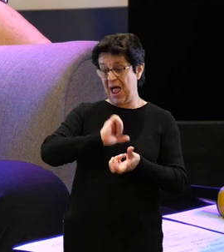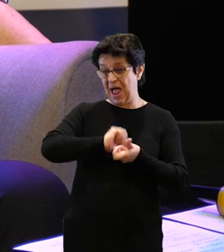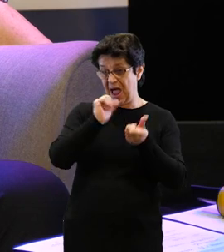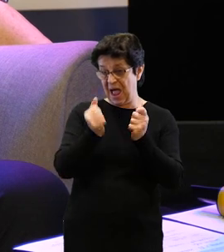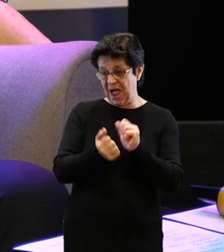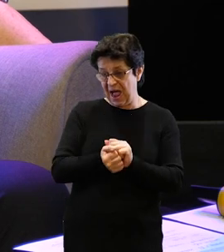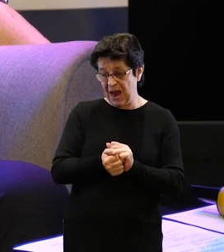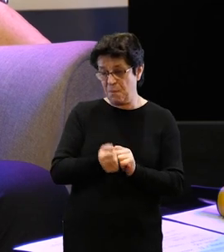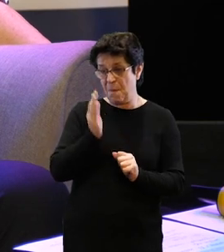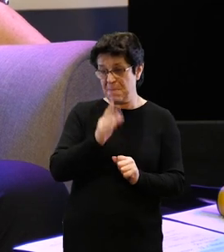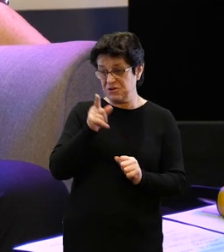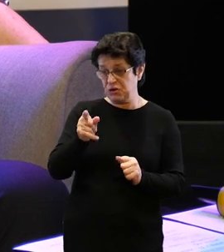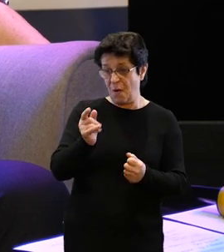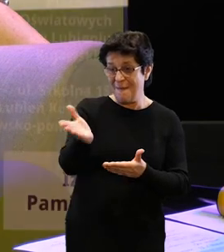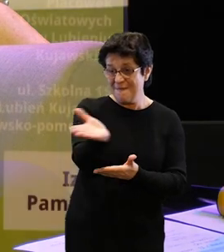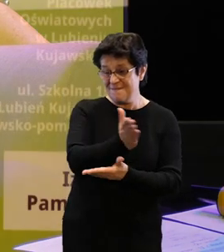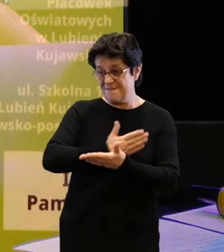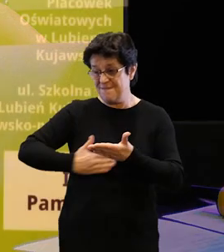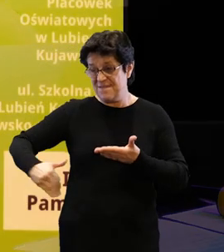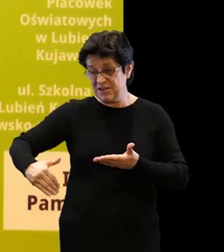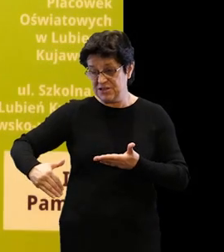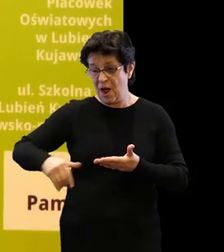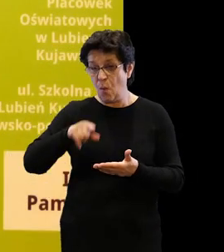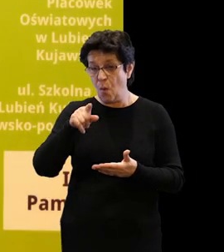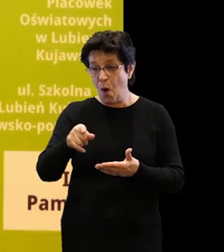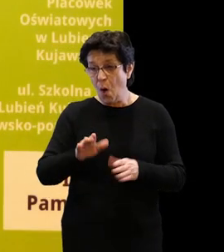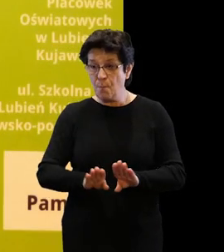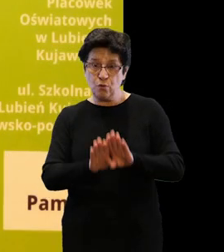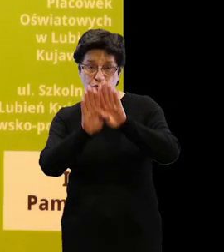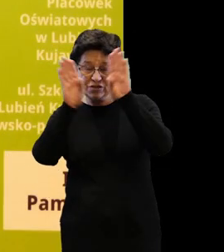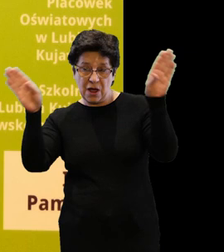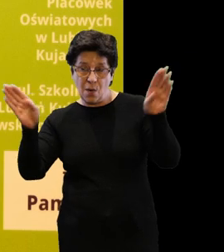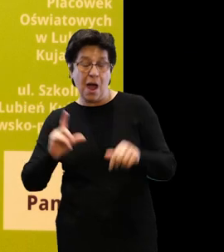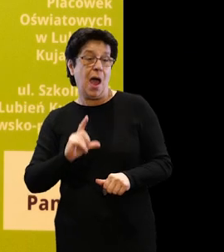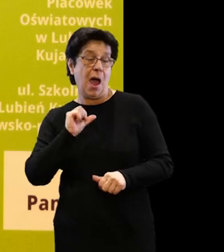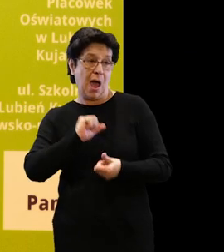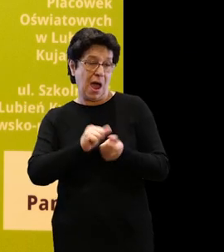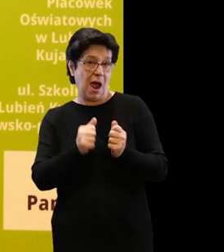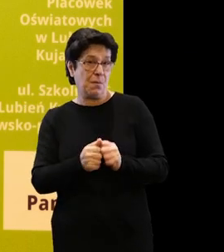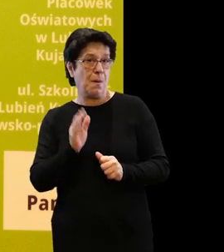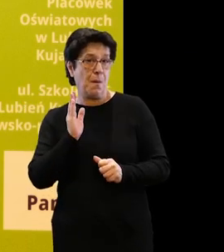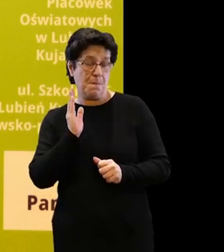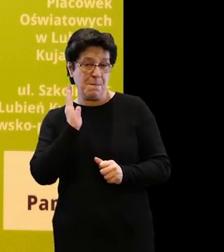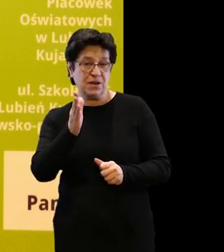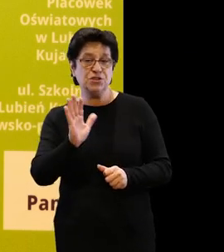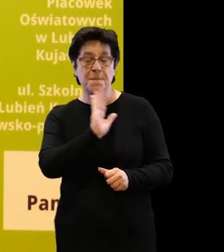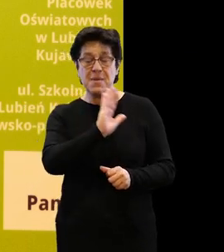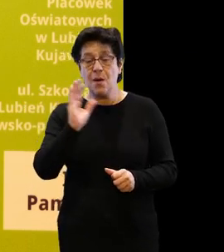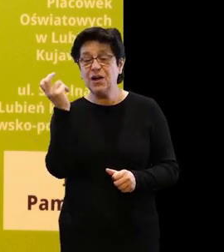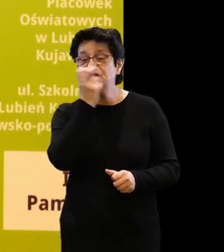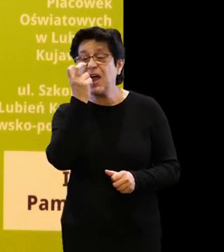Izba stanie się wydziałem Muzeum Okręgowego w Kraśniku albo naprawdę będzie miała tutaj ciekawą przyszłość No tutaj mamy